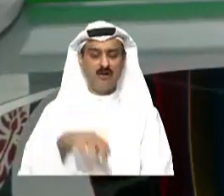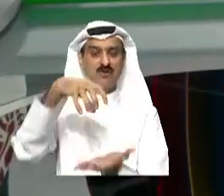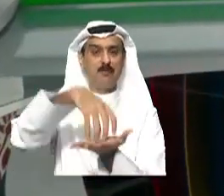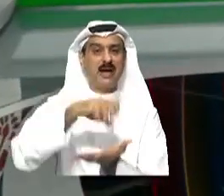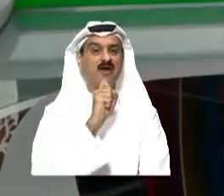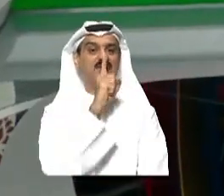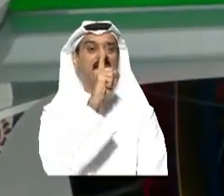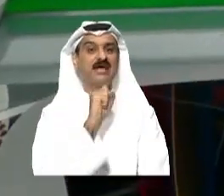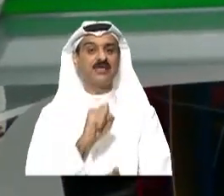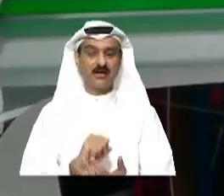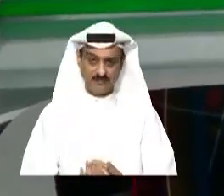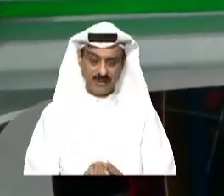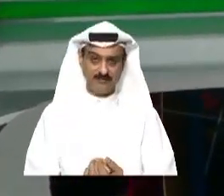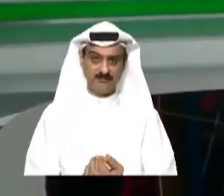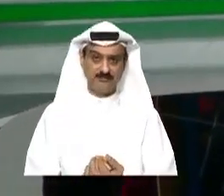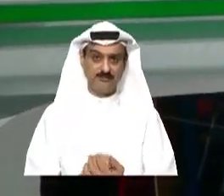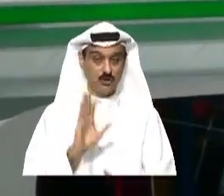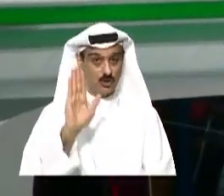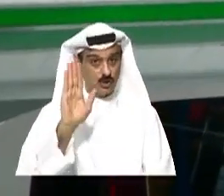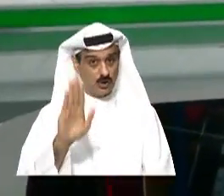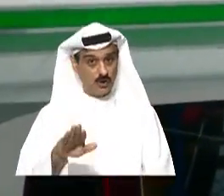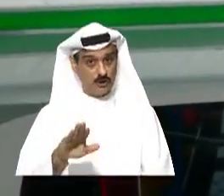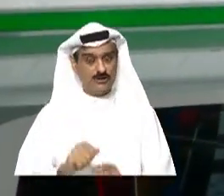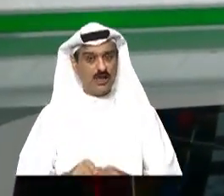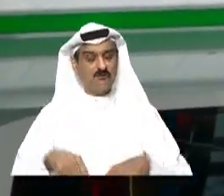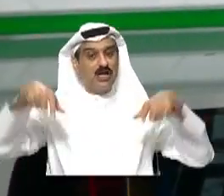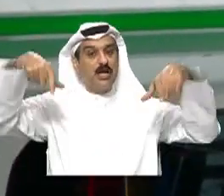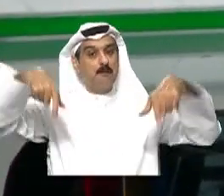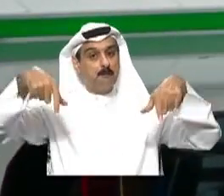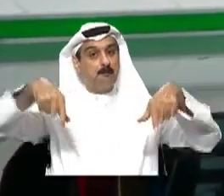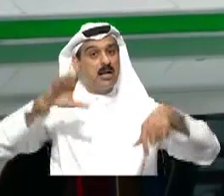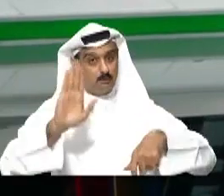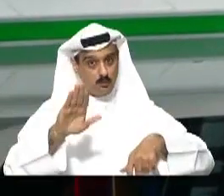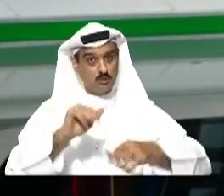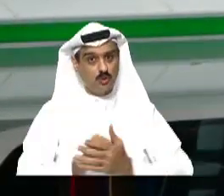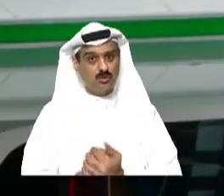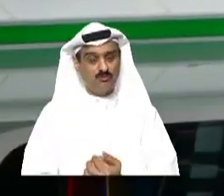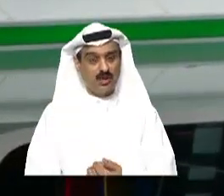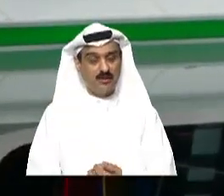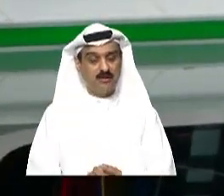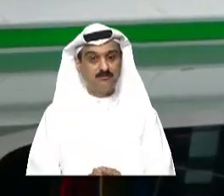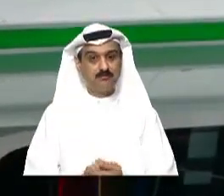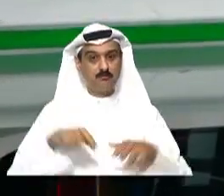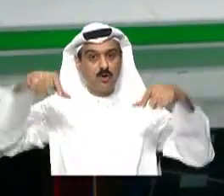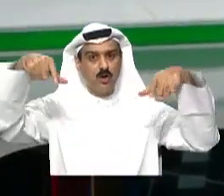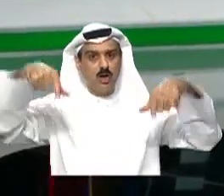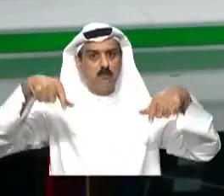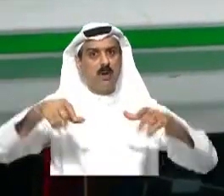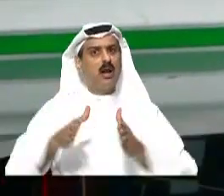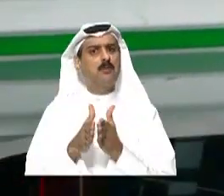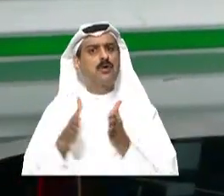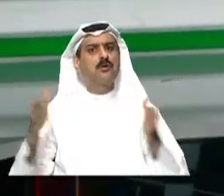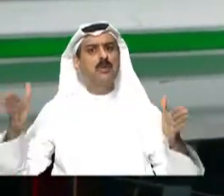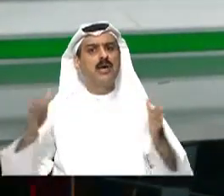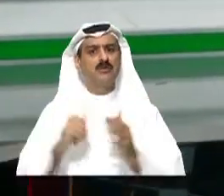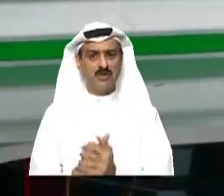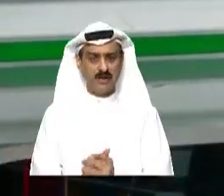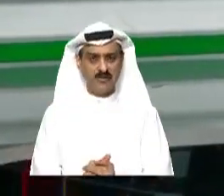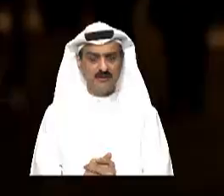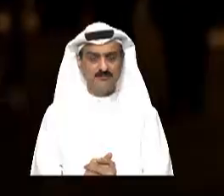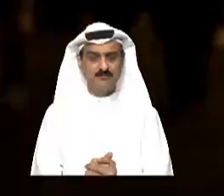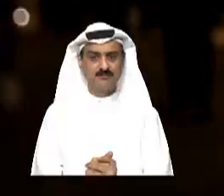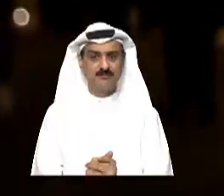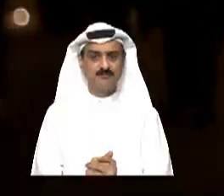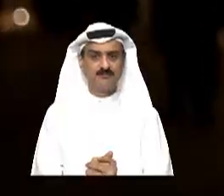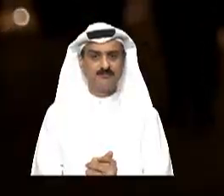قطر، سواء من كان يحضر في استاد لوسيل وهو طبعا استاد كبير وأكيد هو من